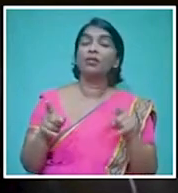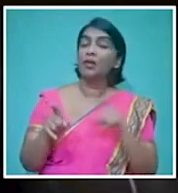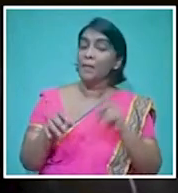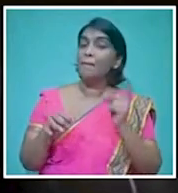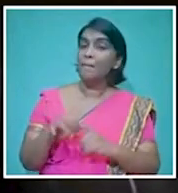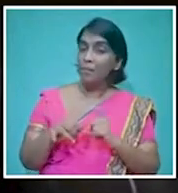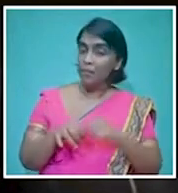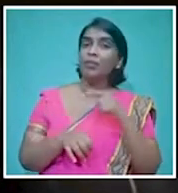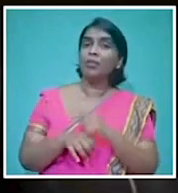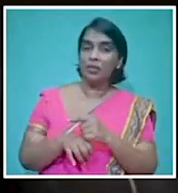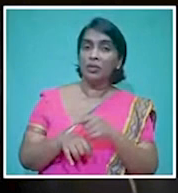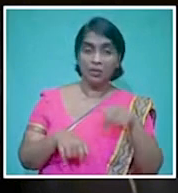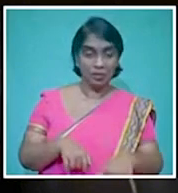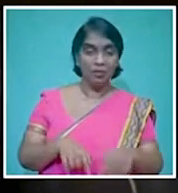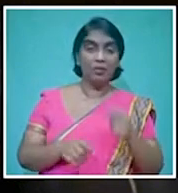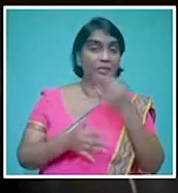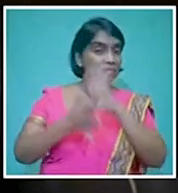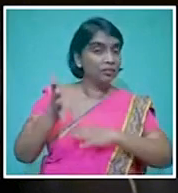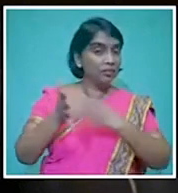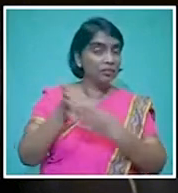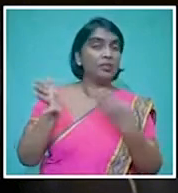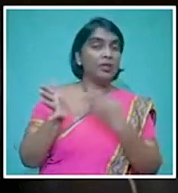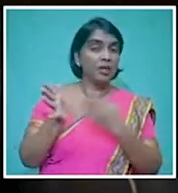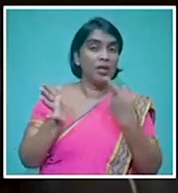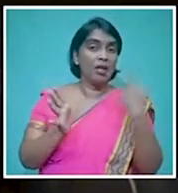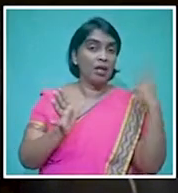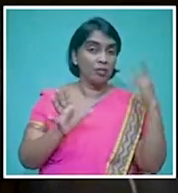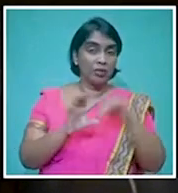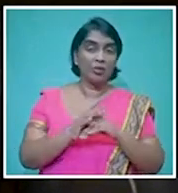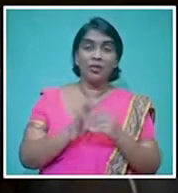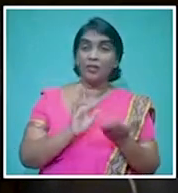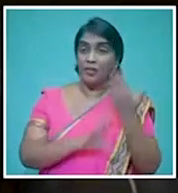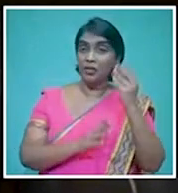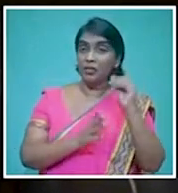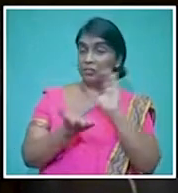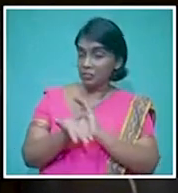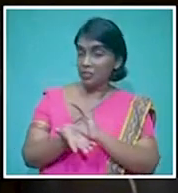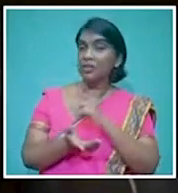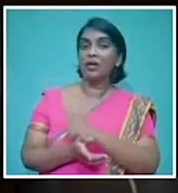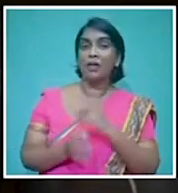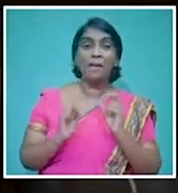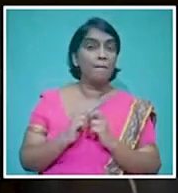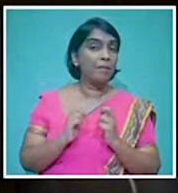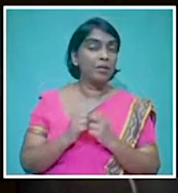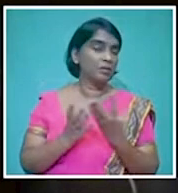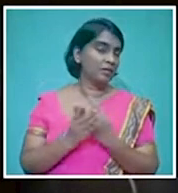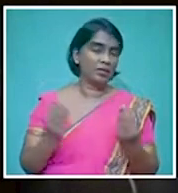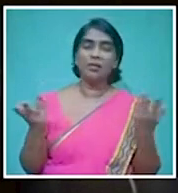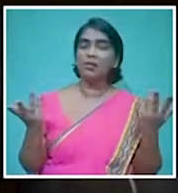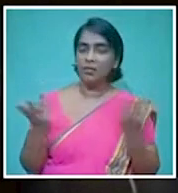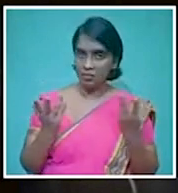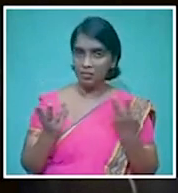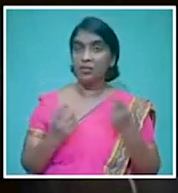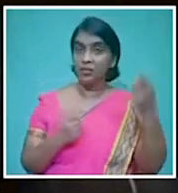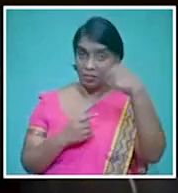ප්‍රශ්න ඔවුන්ට මේ අයවැයට තුල ආරක්ෂක අංශයට වැඩි වෙච්ච මුදලින් එම ප්‍රශ්න විසඳෙන්නේ නැති